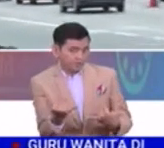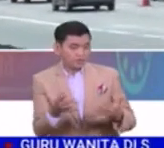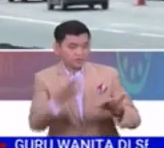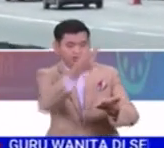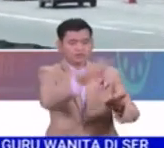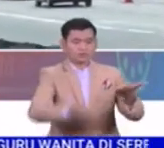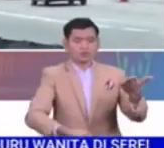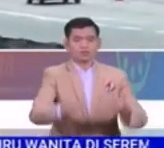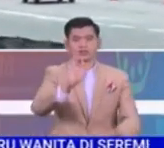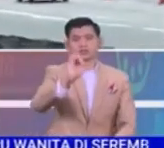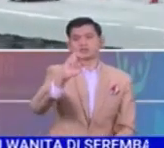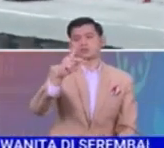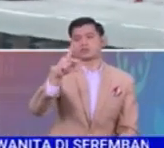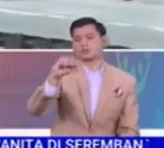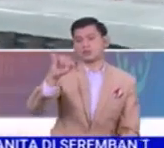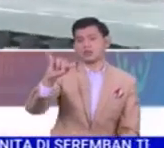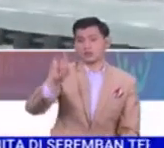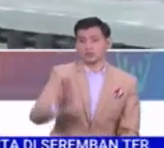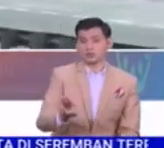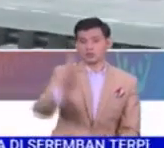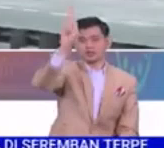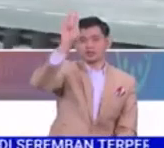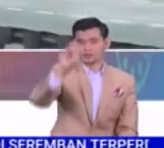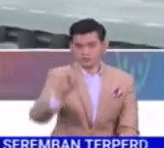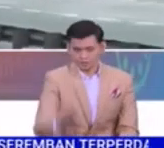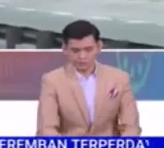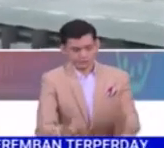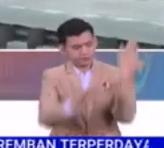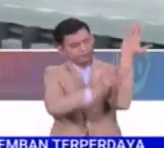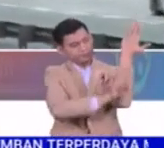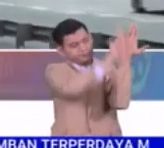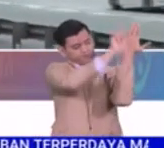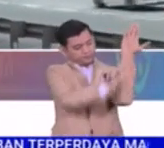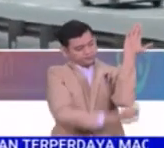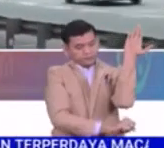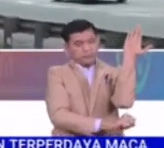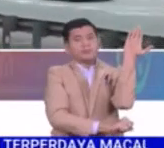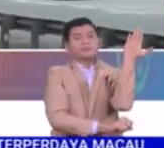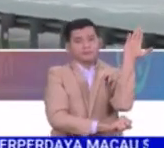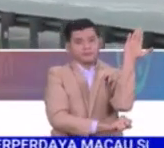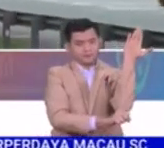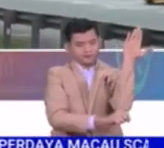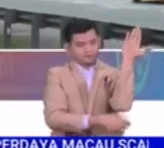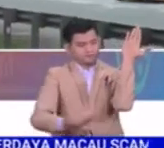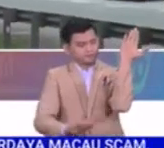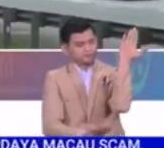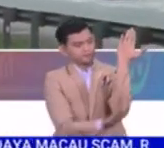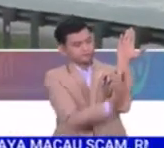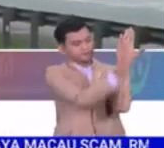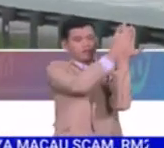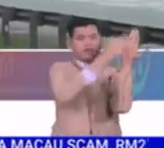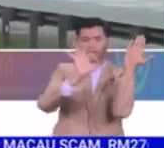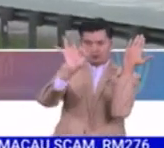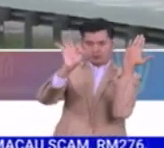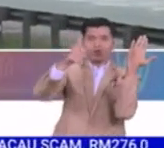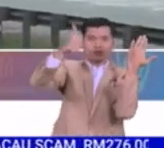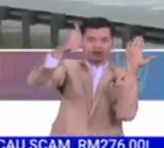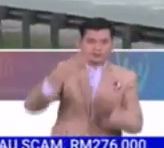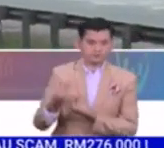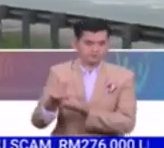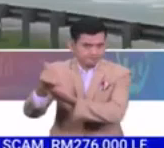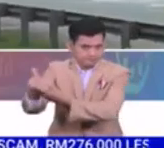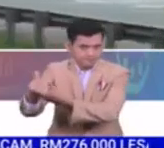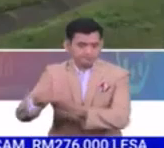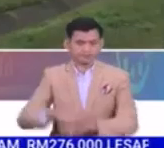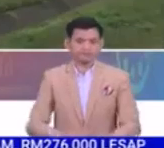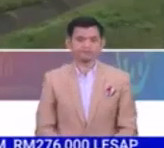Skudai, arah utara dan selatan, lalu lintas aliran trafik amat berkawal dan lancar setakat ini.